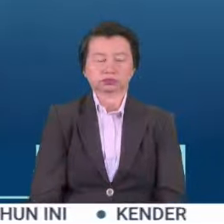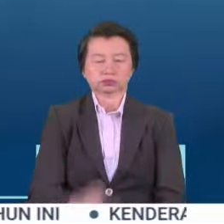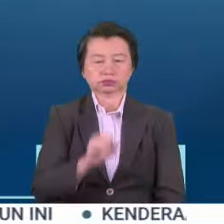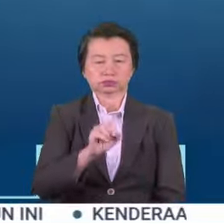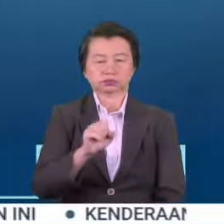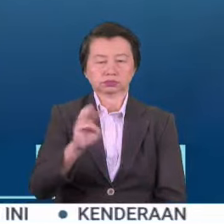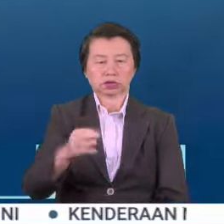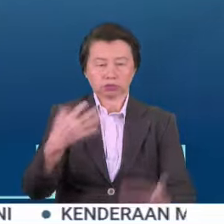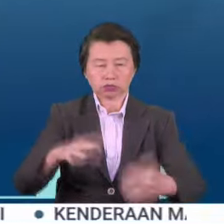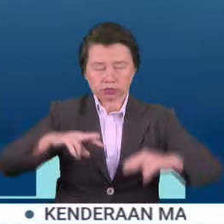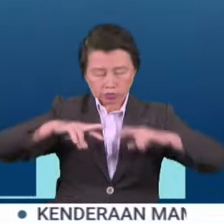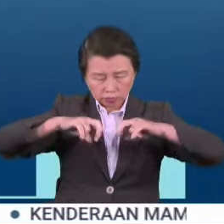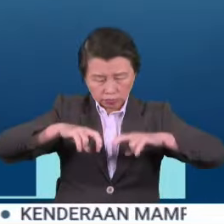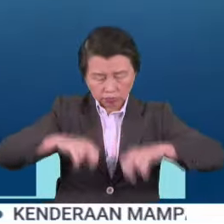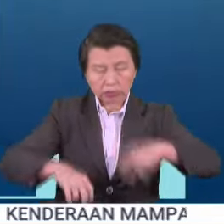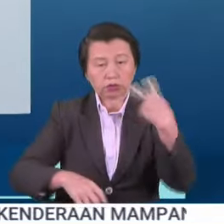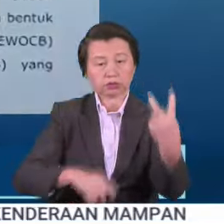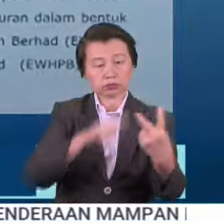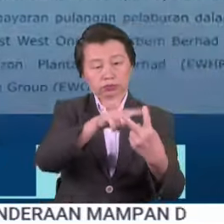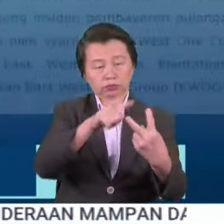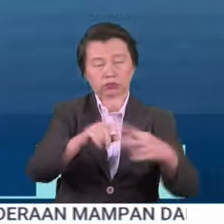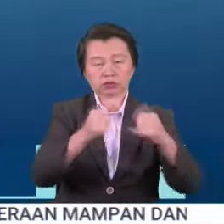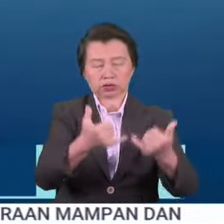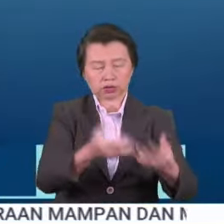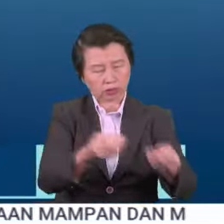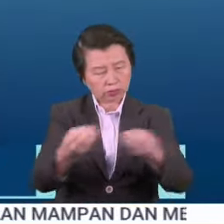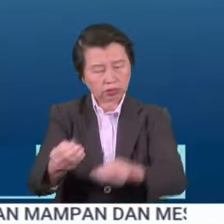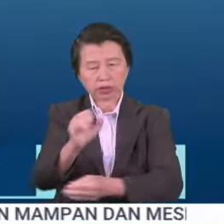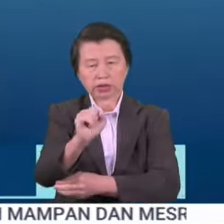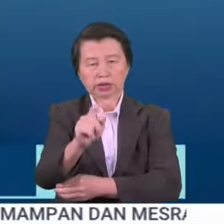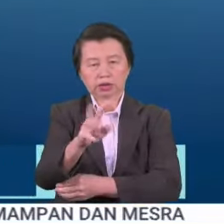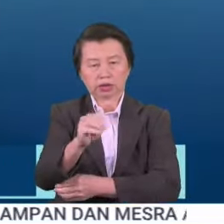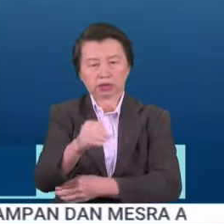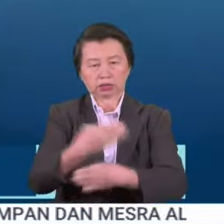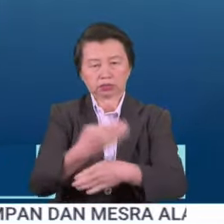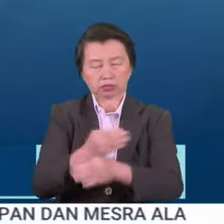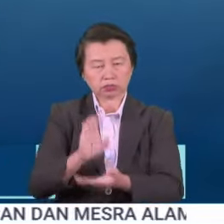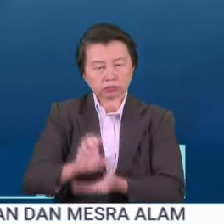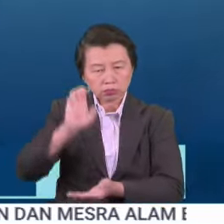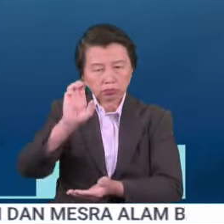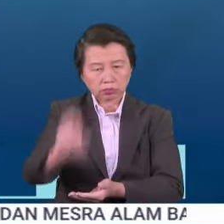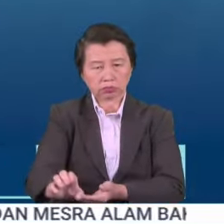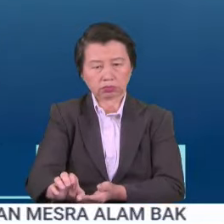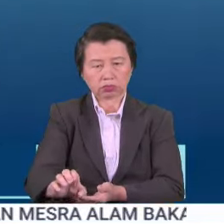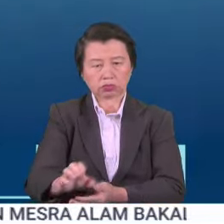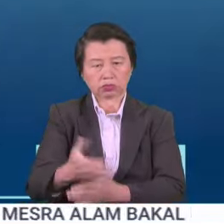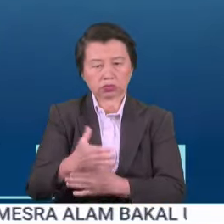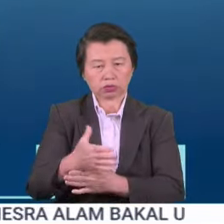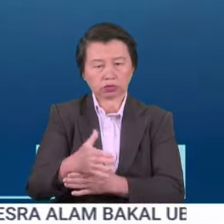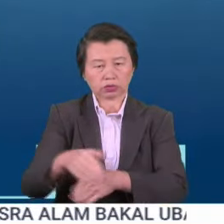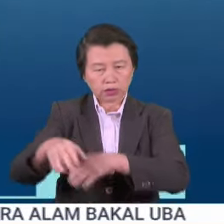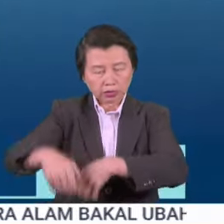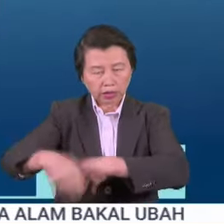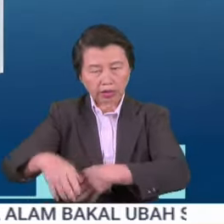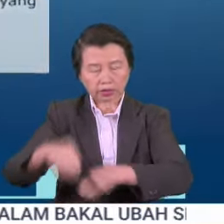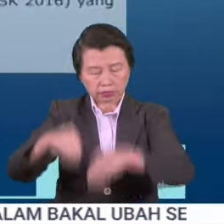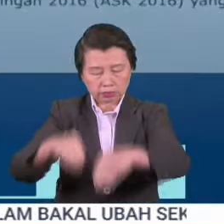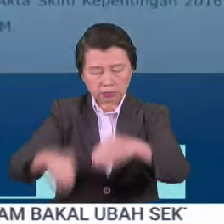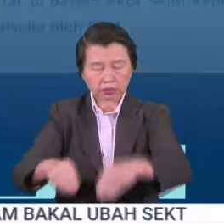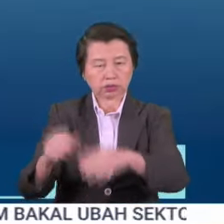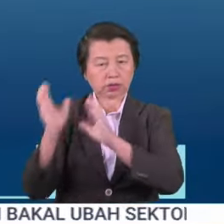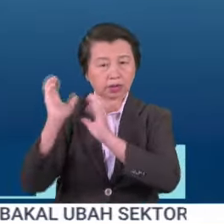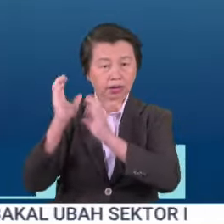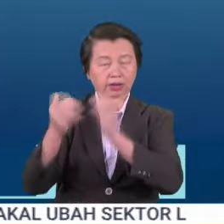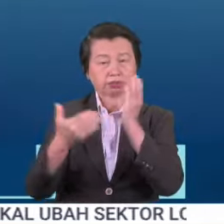SSM telah menjalankan siasatan terhadap dua syarikat yang menawarkan skim kepentingan berbentuk pelaburan kongsi tani berkaitan penanaman